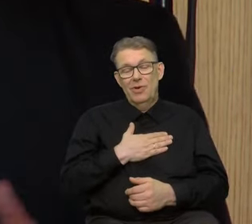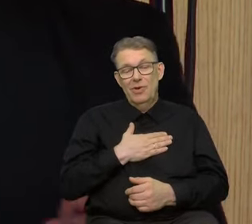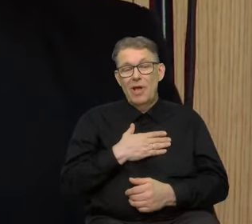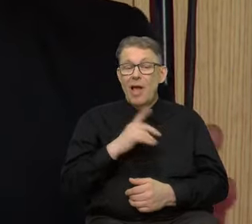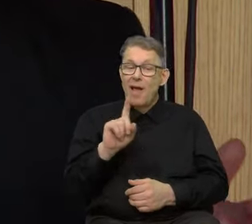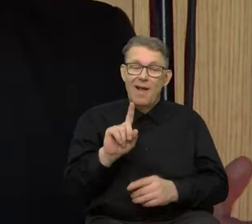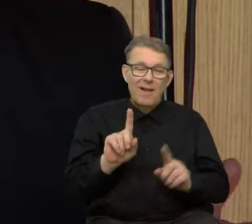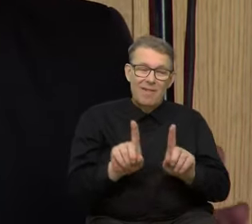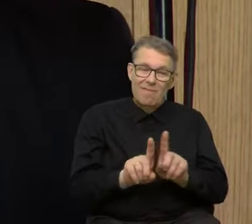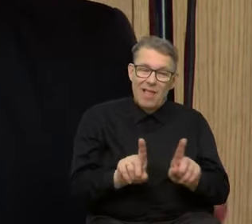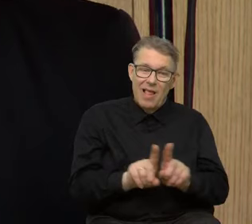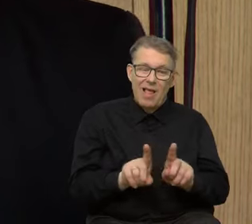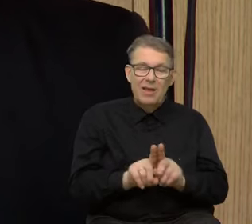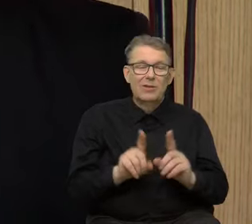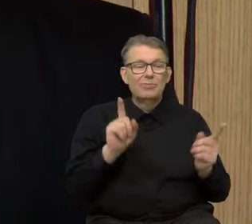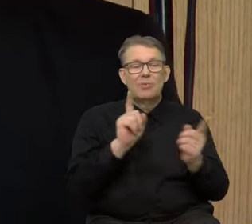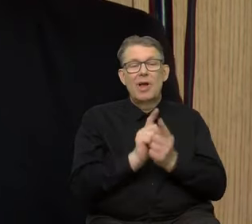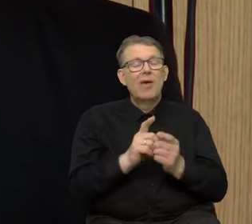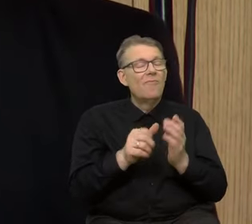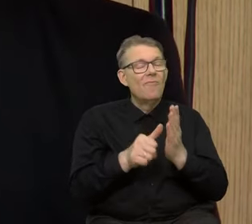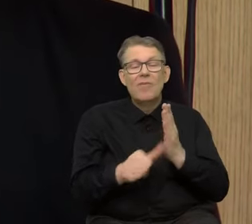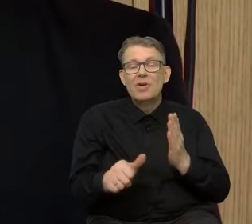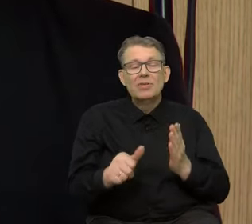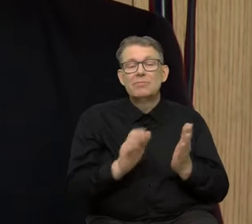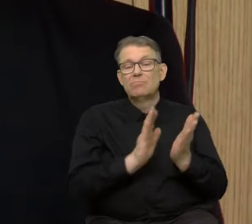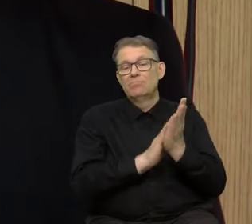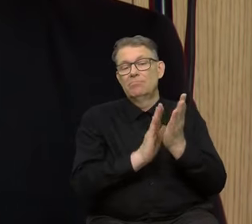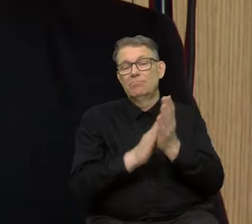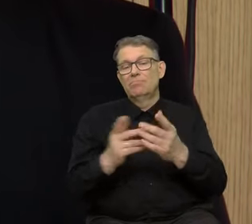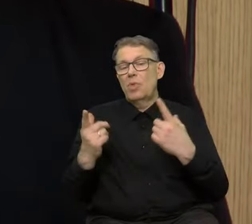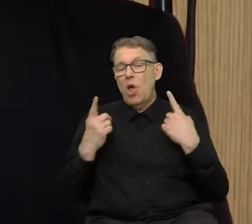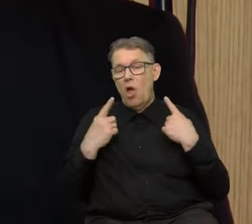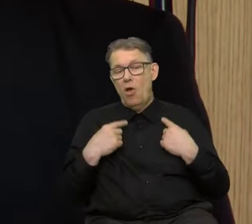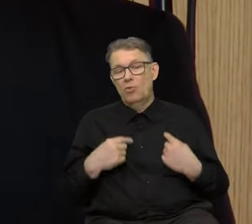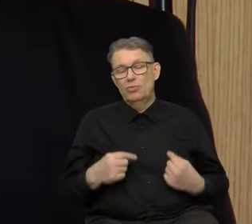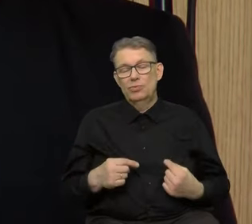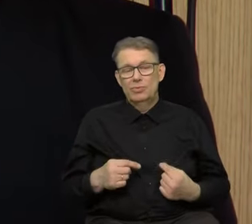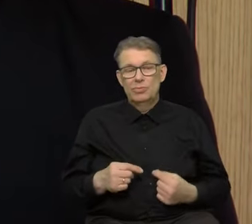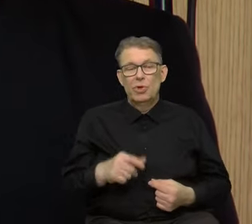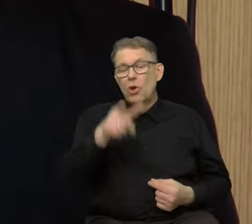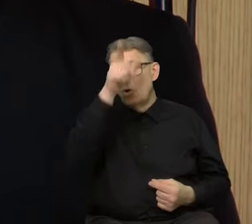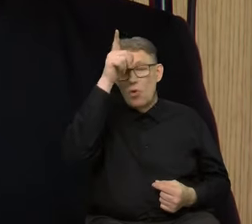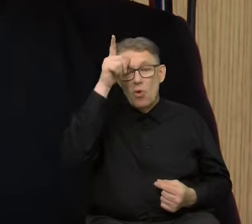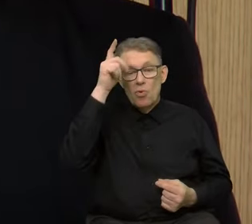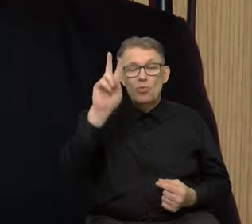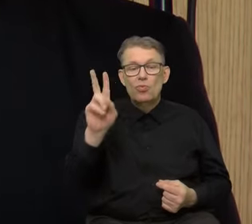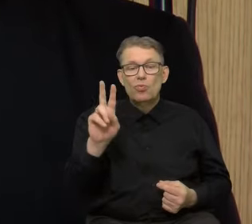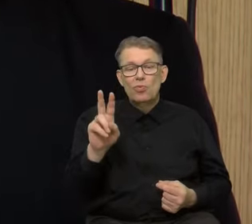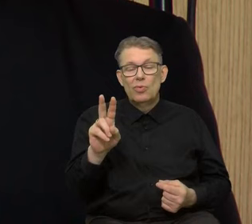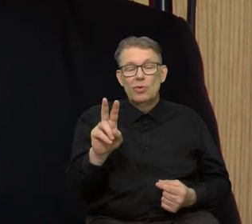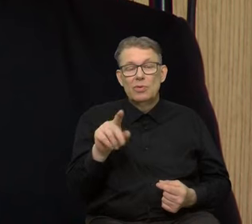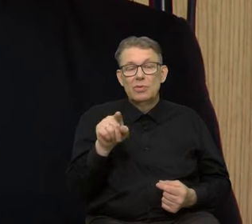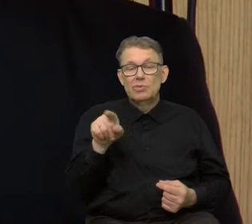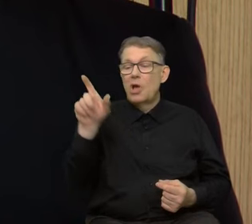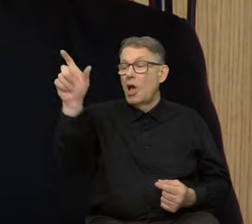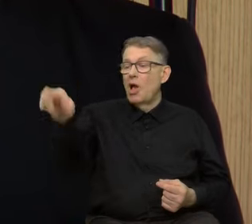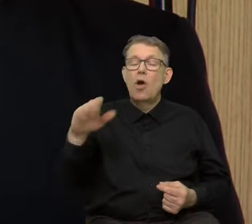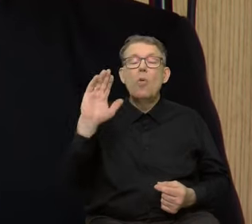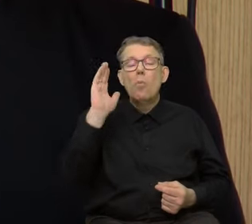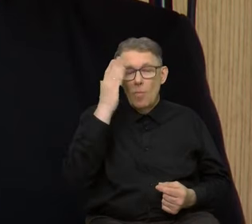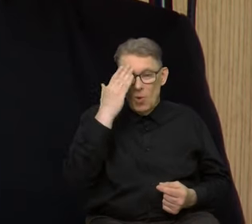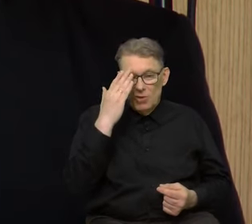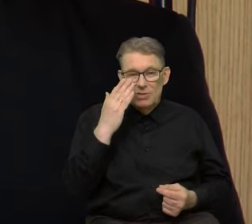ale także spotkanie z niezwykłymi laureatami, ludźmi, którzy go poznali,